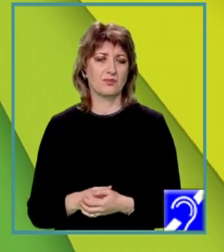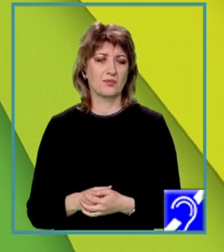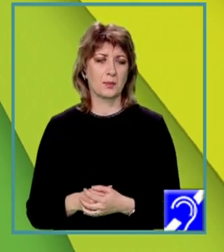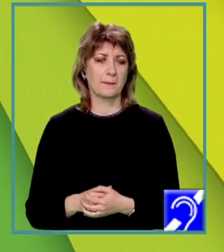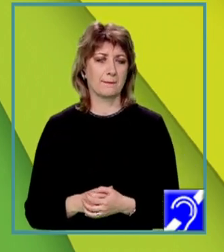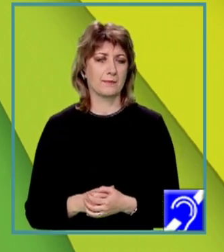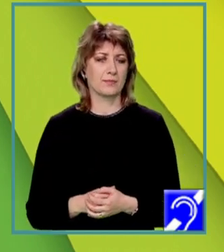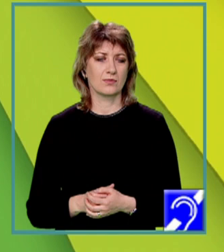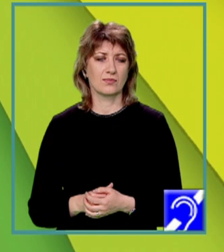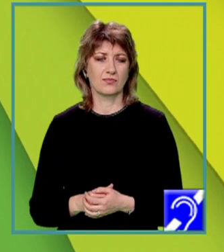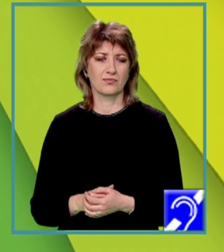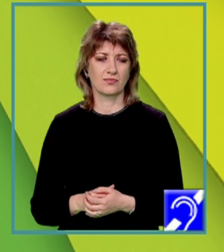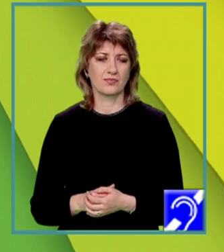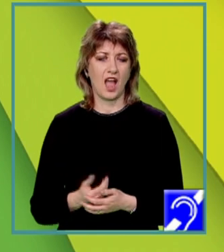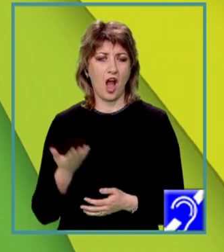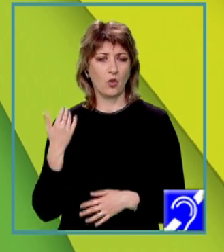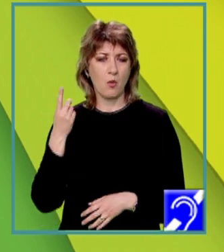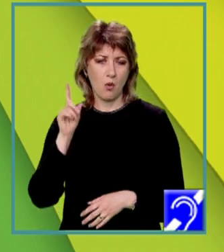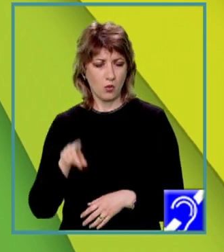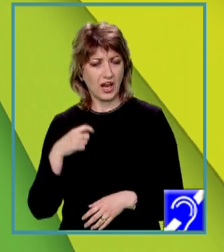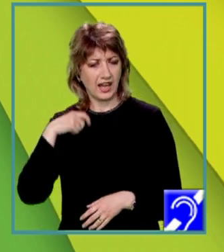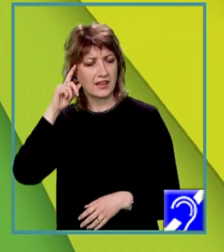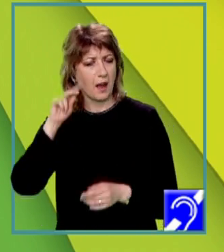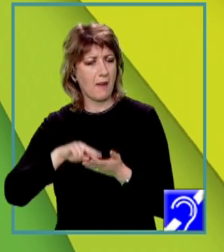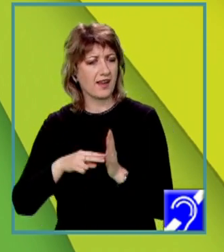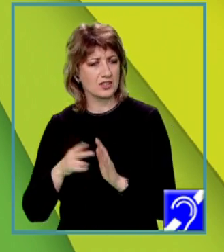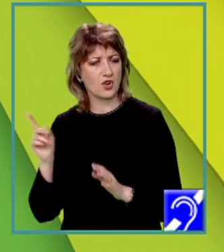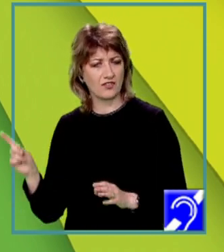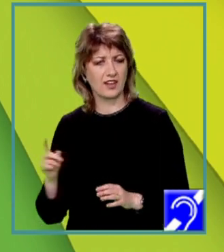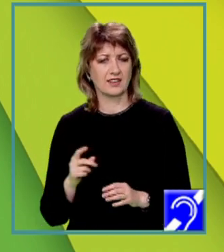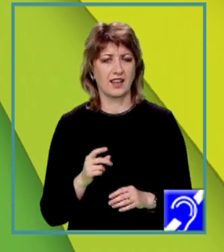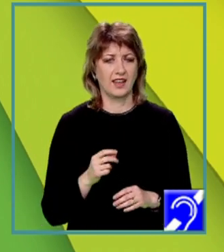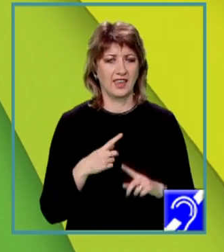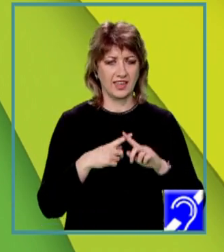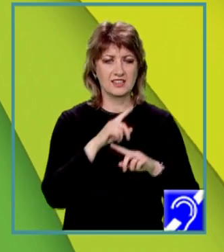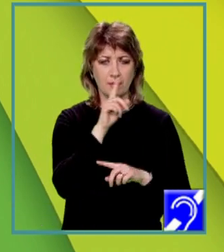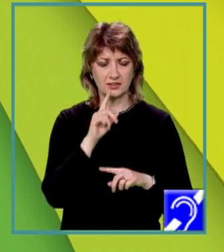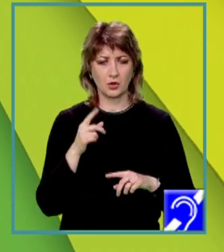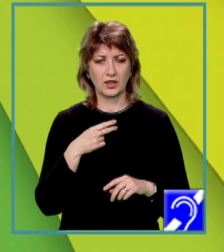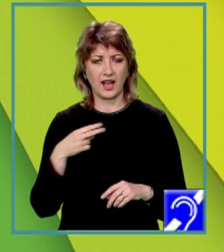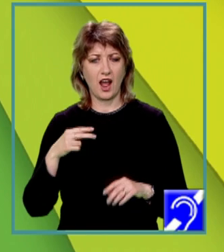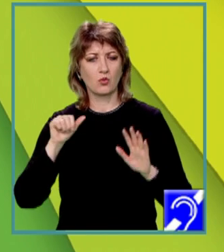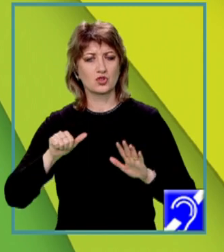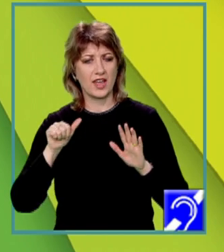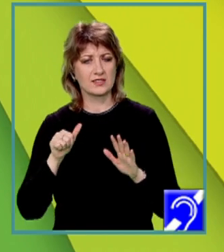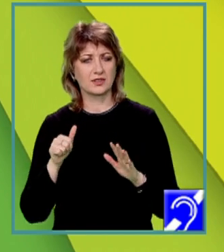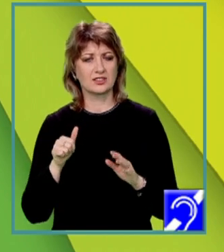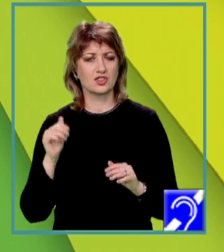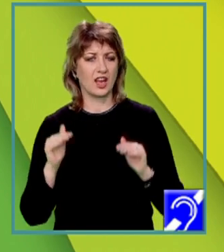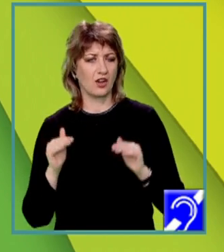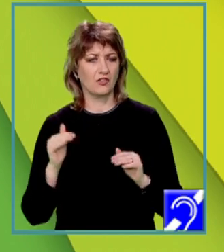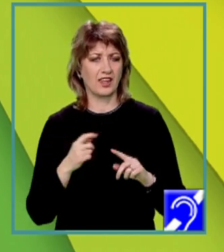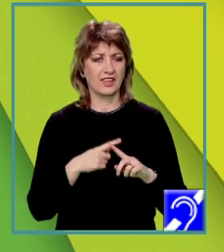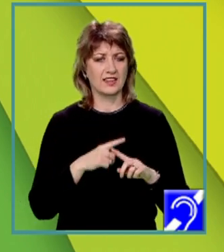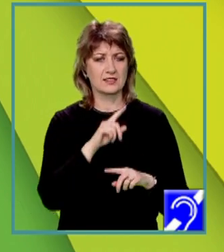terminat recent în urmă cu o lună de zile probabil ecuația x pătrat egal cu 16 este egal lentă cu x la